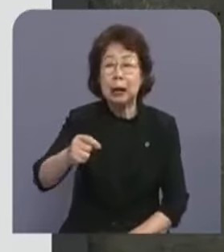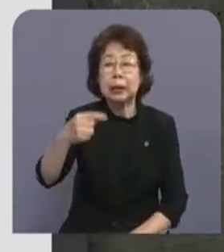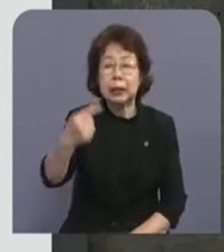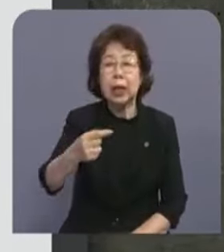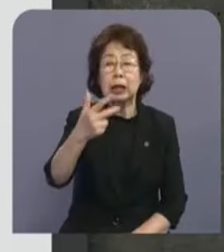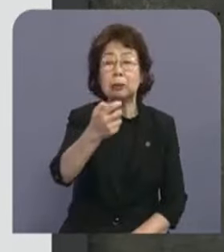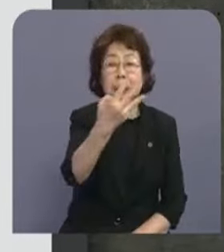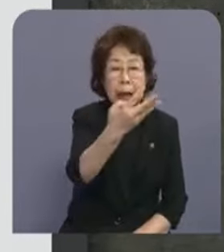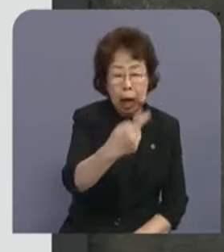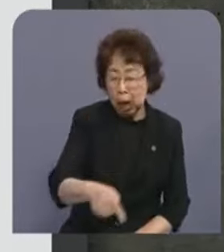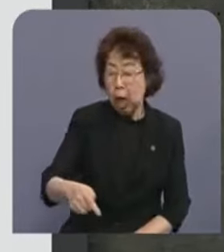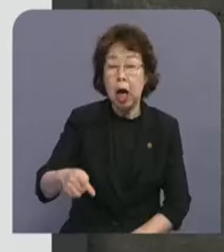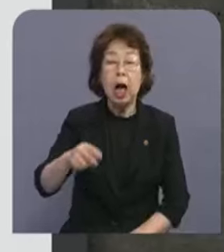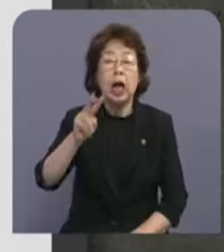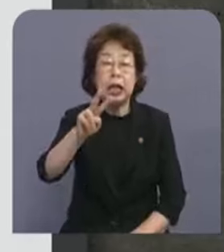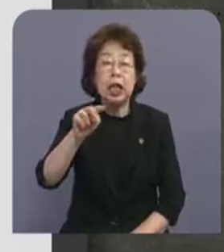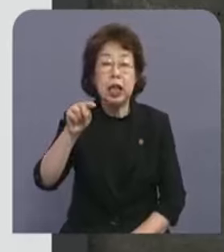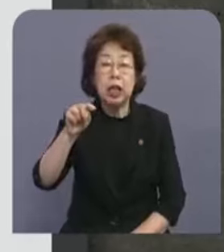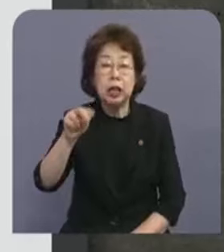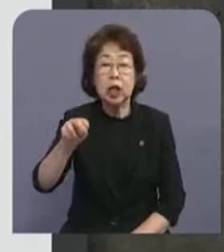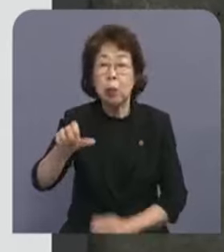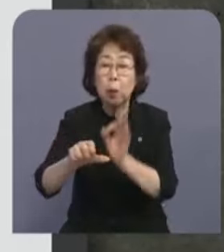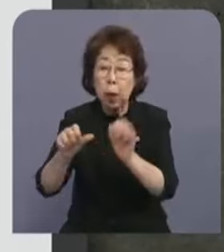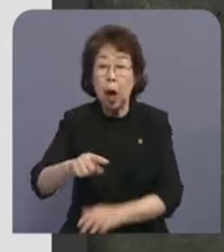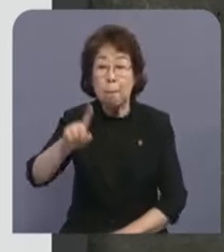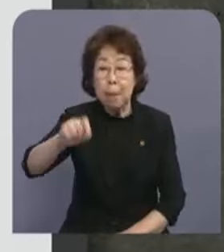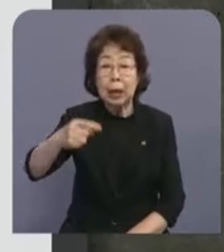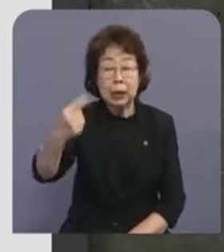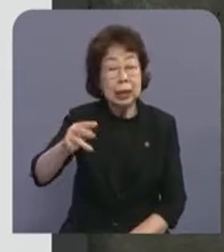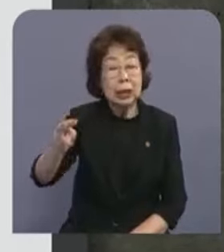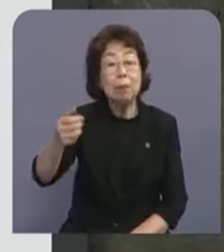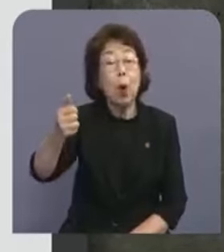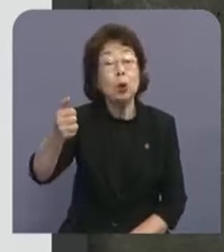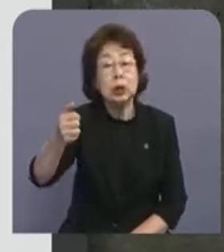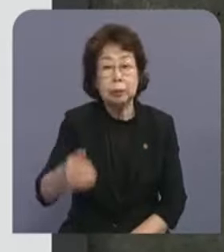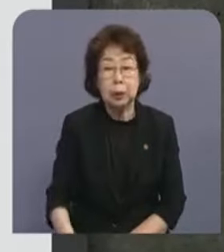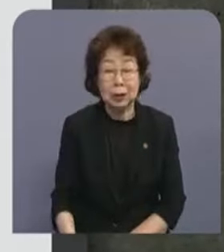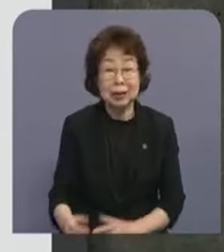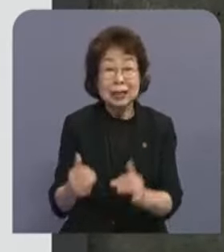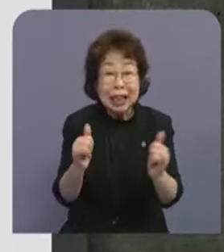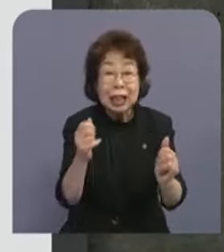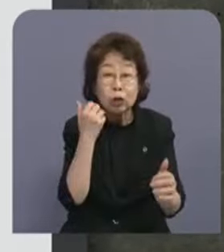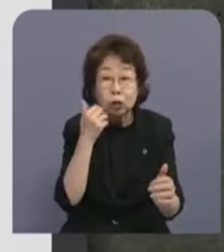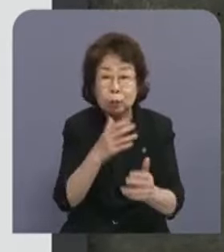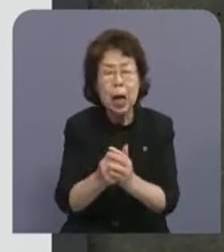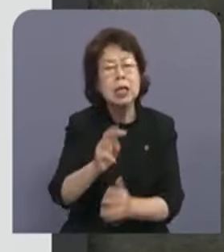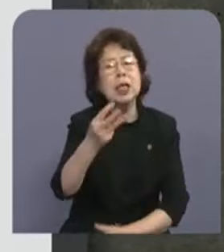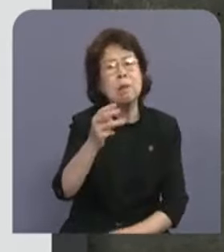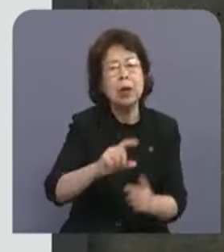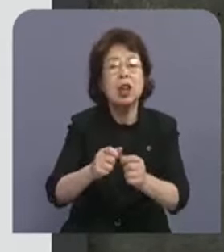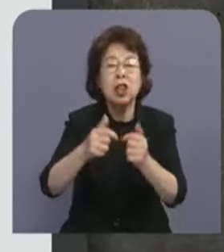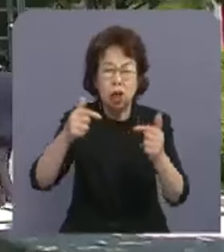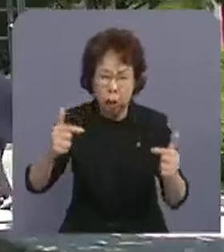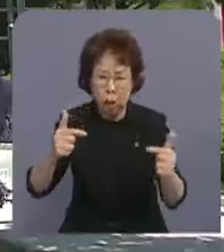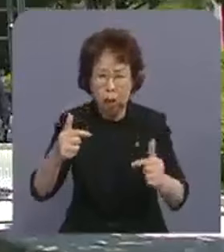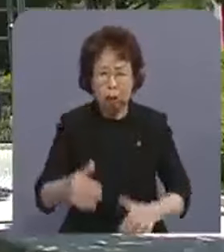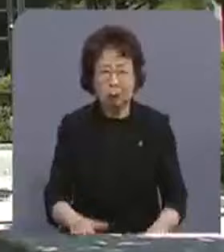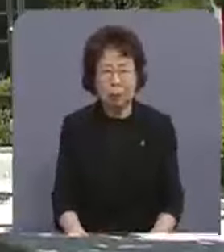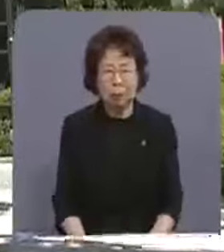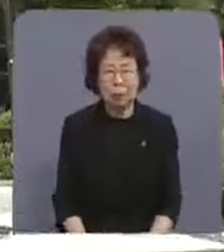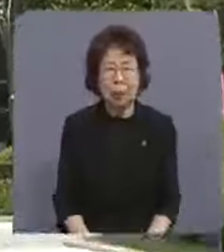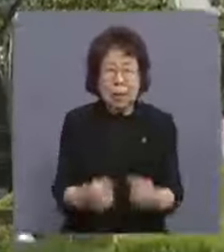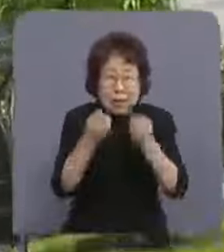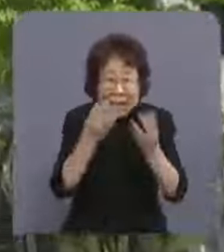11,074원에서 2.5% 오른 11,350원으로 대상자 수는 300여 명 늘렸습니다.